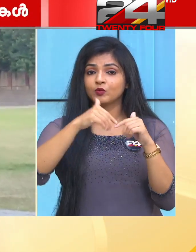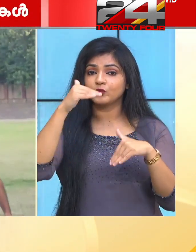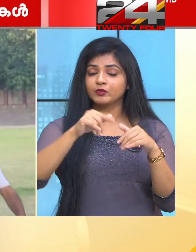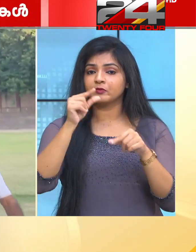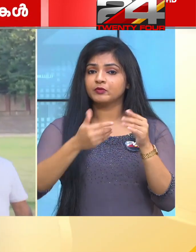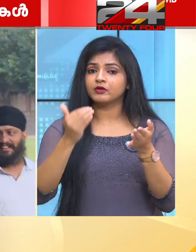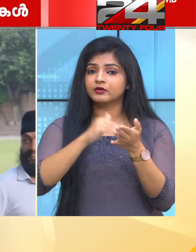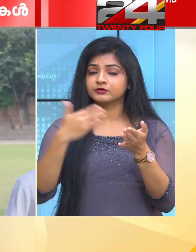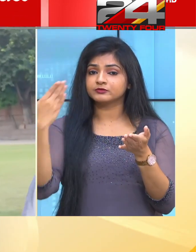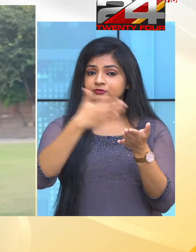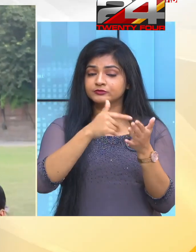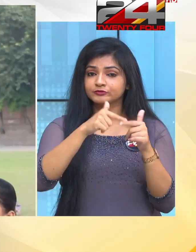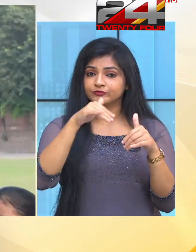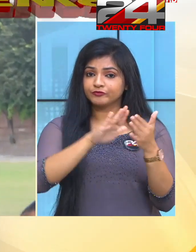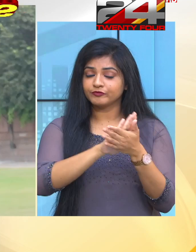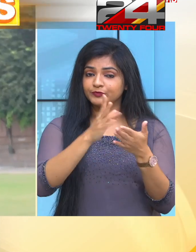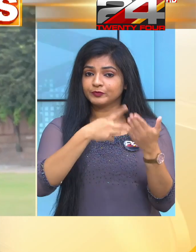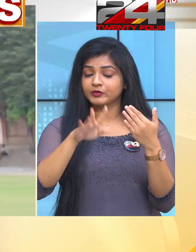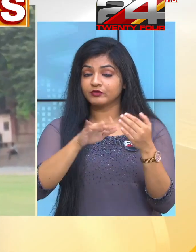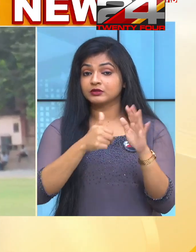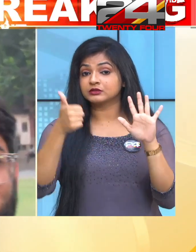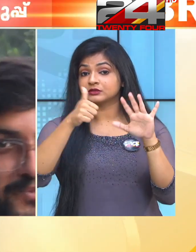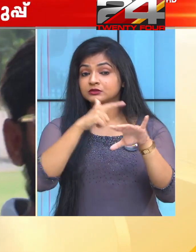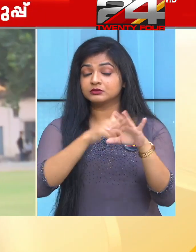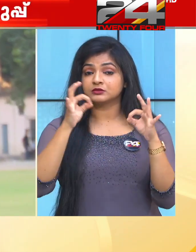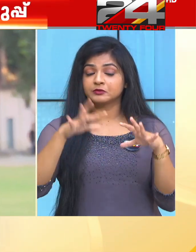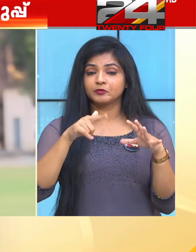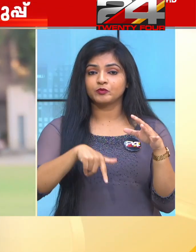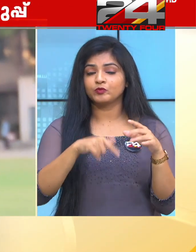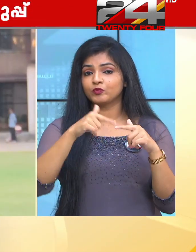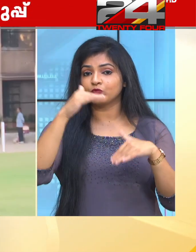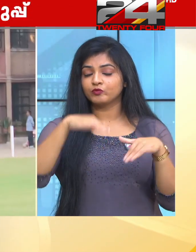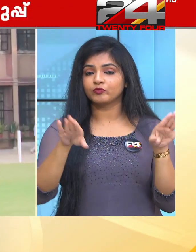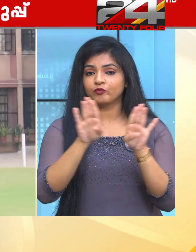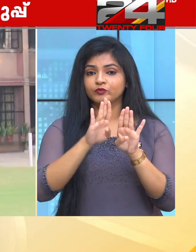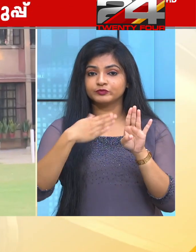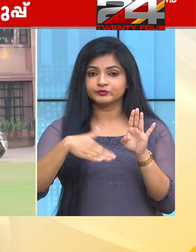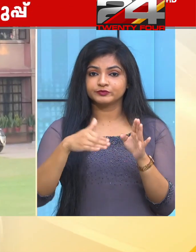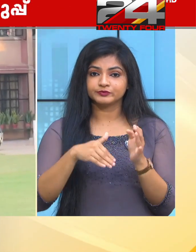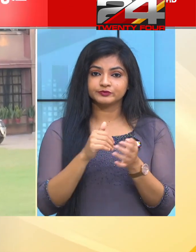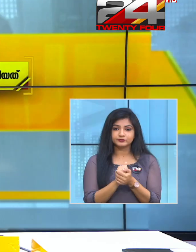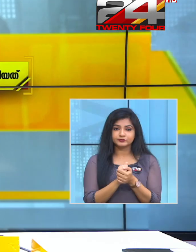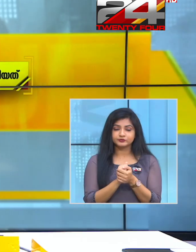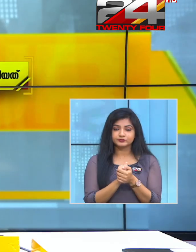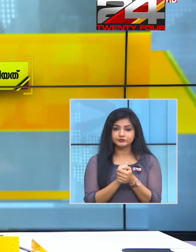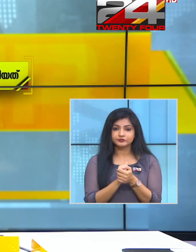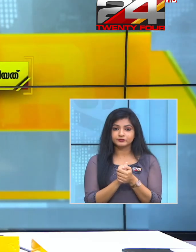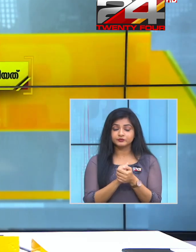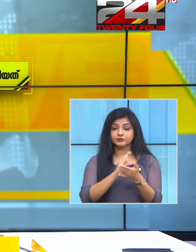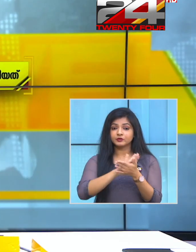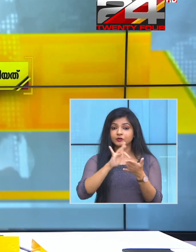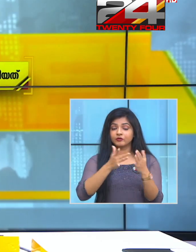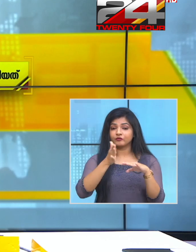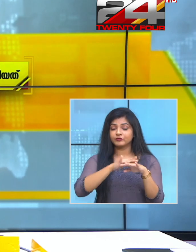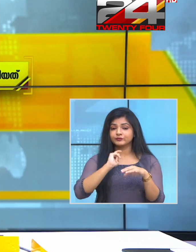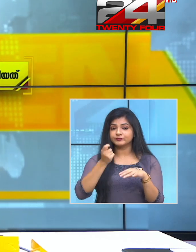രേഖപ്പെടുത്തി ആളുകൾ മടങ്ങുകയാണ്. 6 മണിക്ക്, കൃത്യം 6 മണിയോടുകൂടി പോളിംഗ് അവസാനിക്കും. റീജിത്ത്. ശരി, ഹരിയാനയിലെ